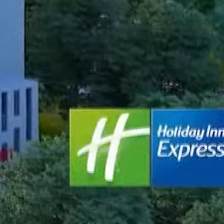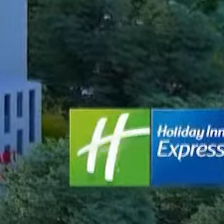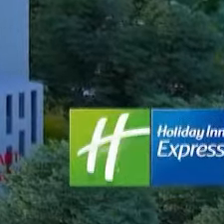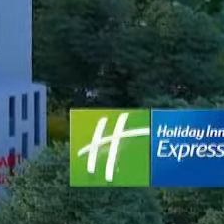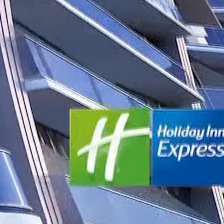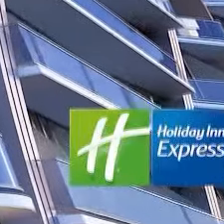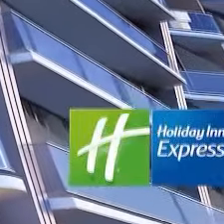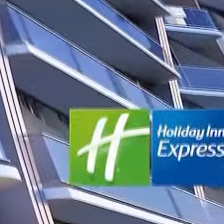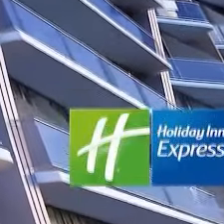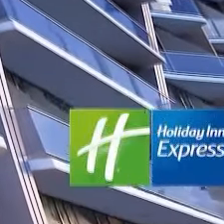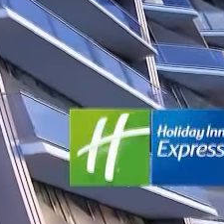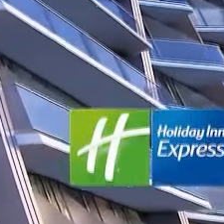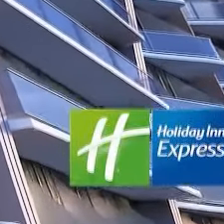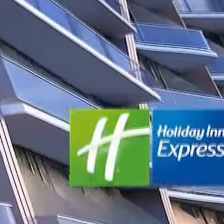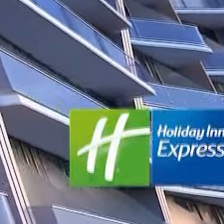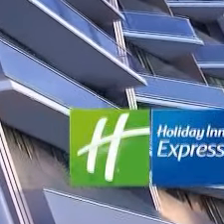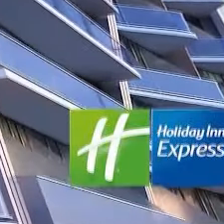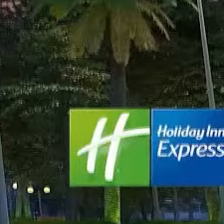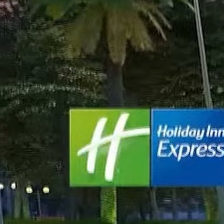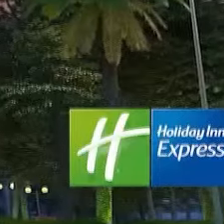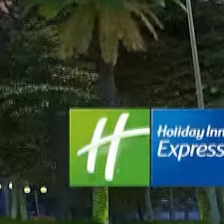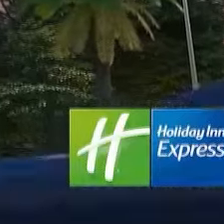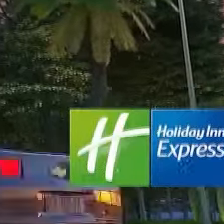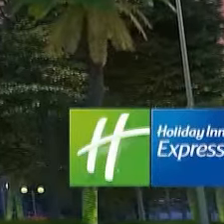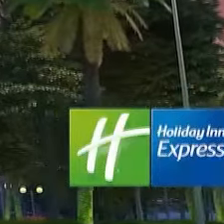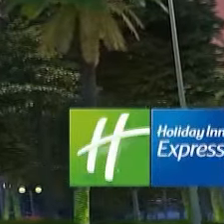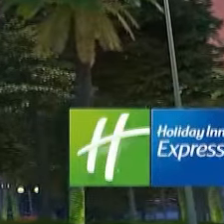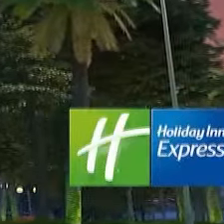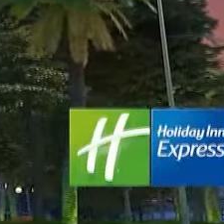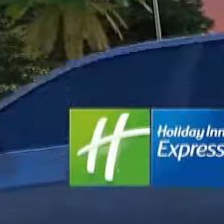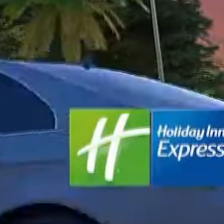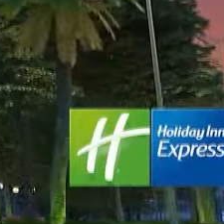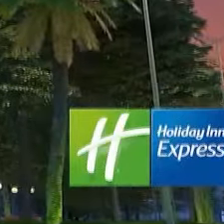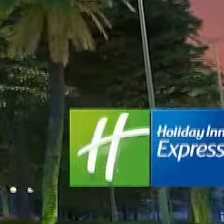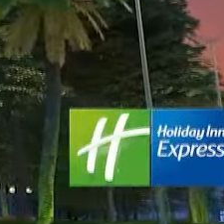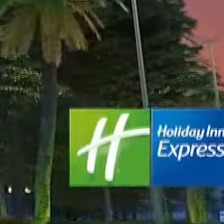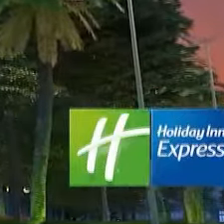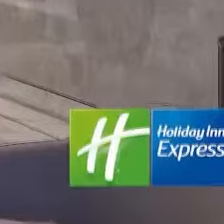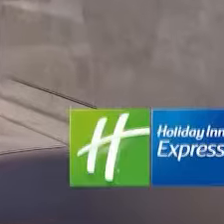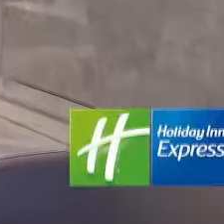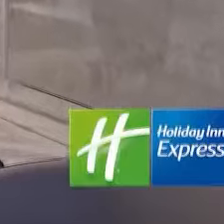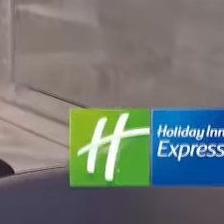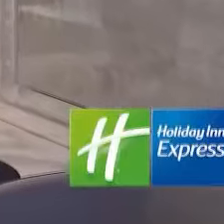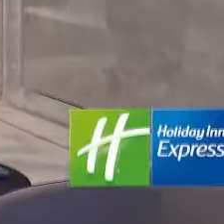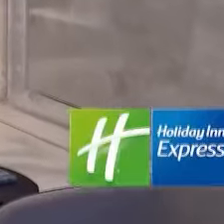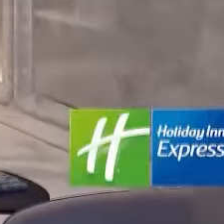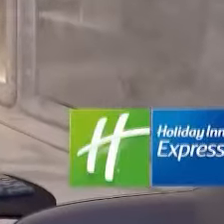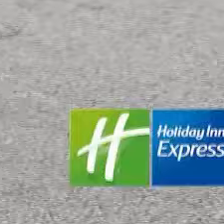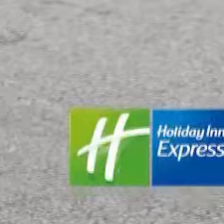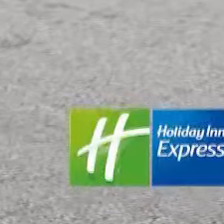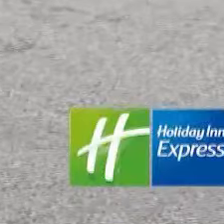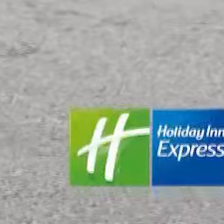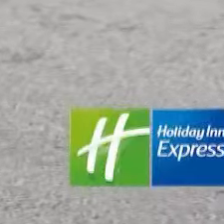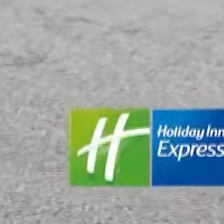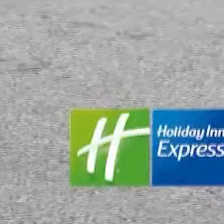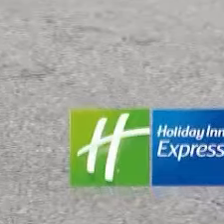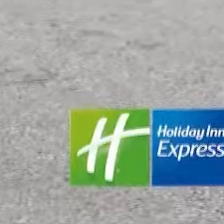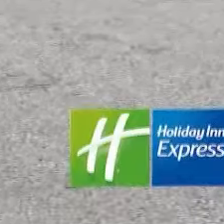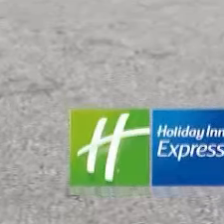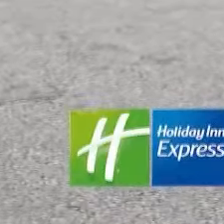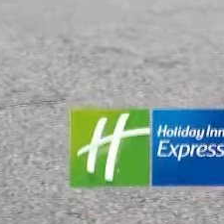სტატუსში ერთ-ერთი ყველაზე ცნობილი საერთაშორისო სასტუმრო ბრენდი Holiday Inn Express-ი განთავსდება. აქ თქვენ გელოდებათ ლობი და რეცეფცია,